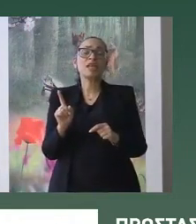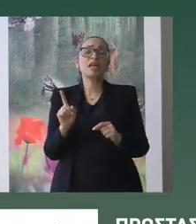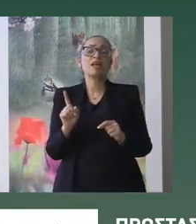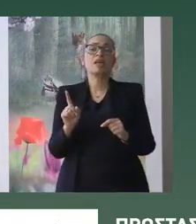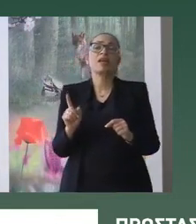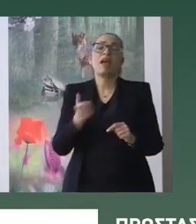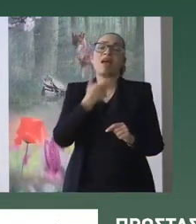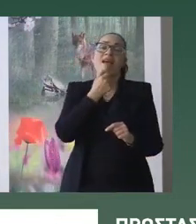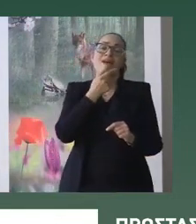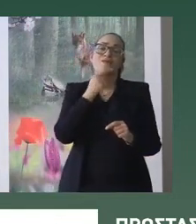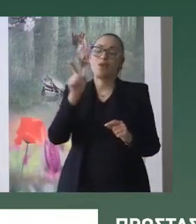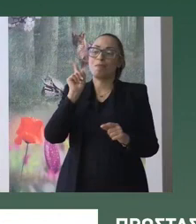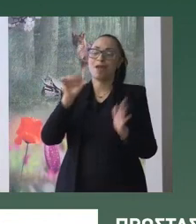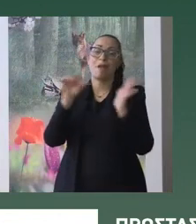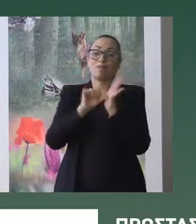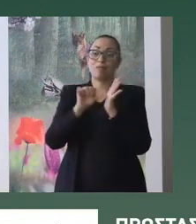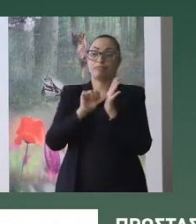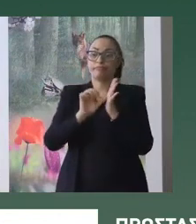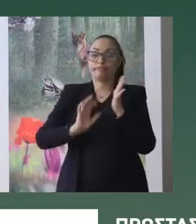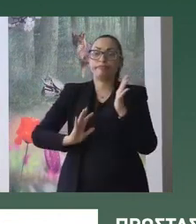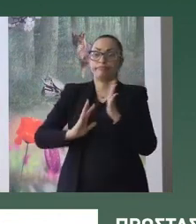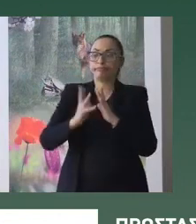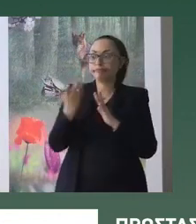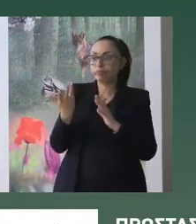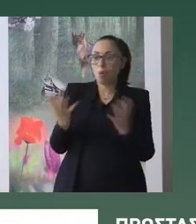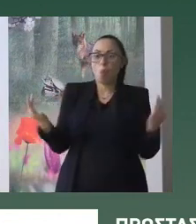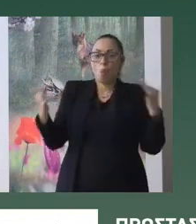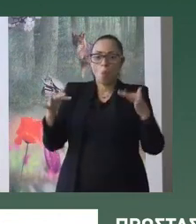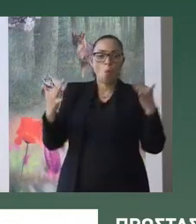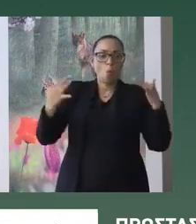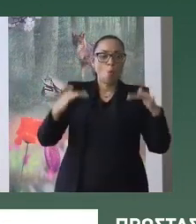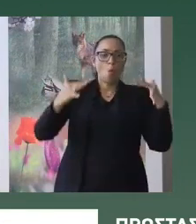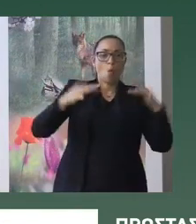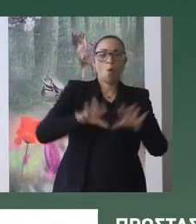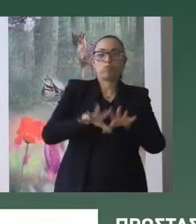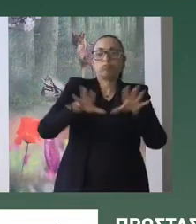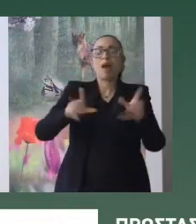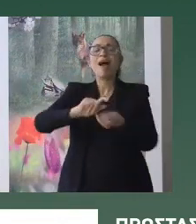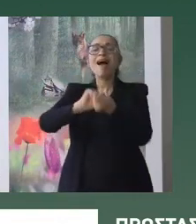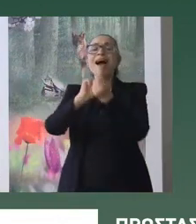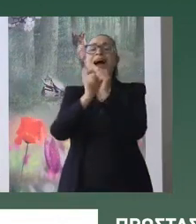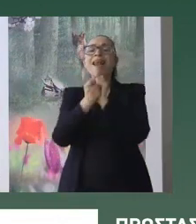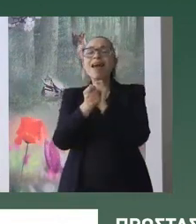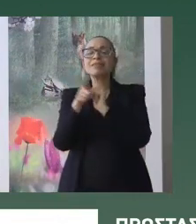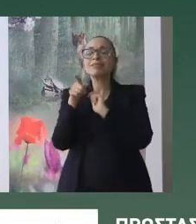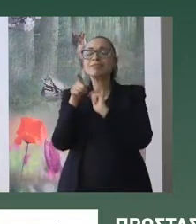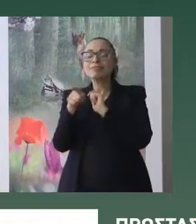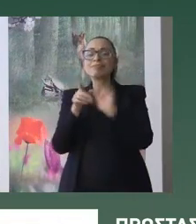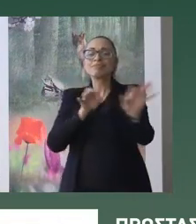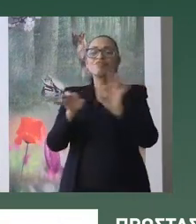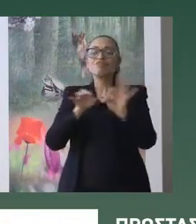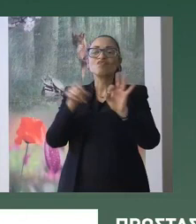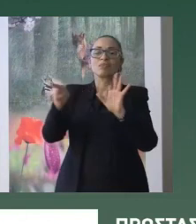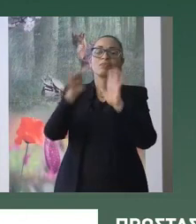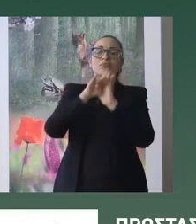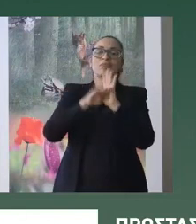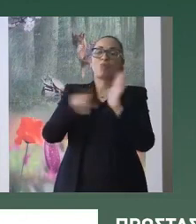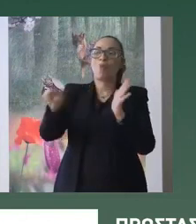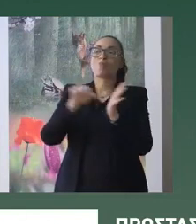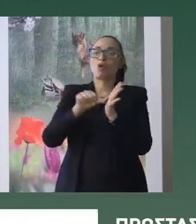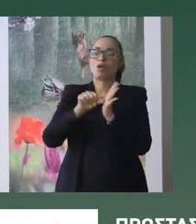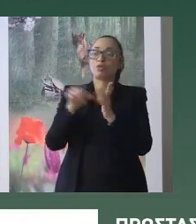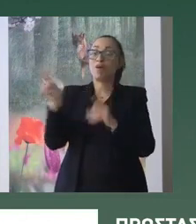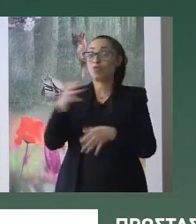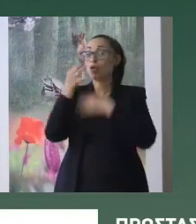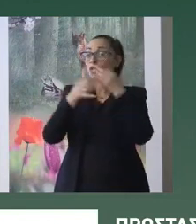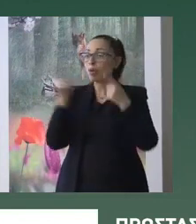Δεν είναι βιώσιμο για μια πόλη, δηλαδή να έχει τέτοιες μετακινήσεις πληθυσμού, γιατί αλλάζει όλο το προφίλ της πόλης. Αυτό το